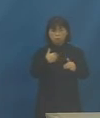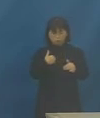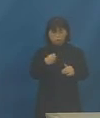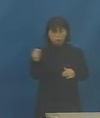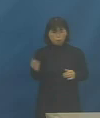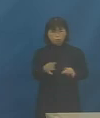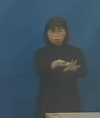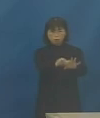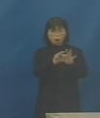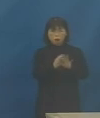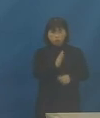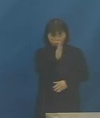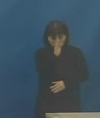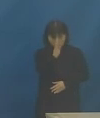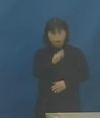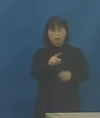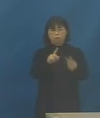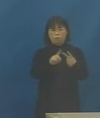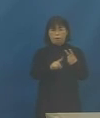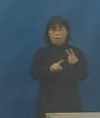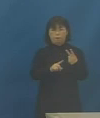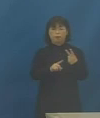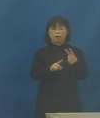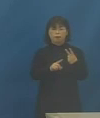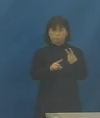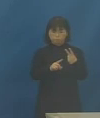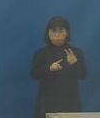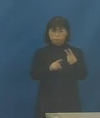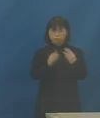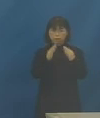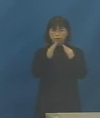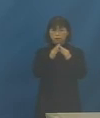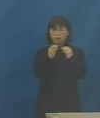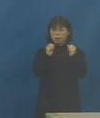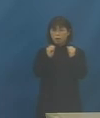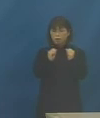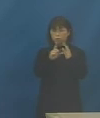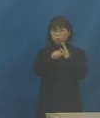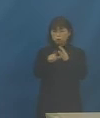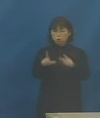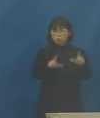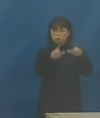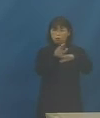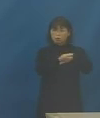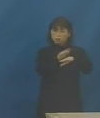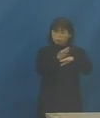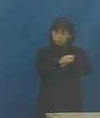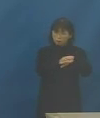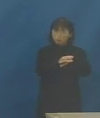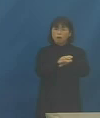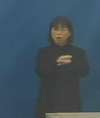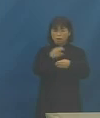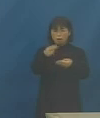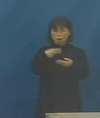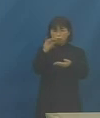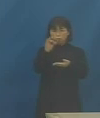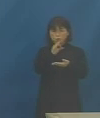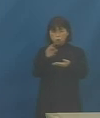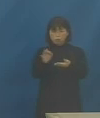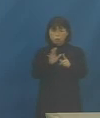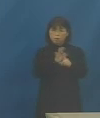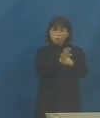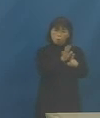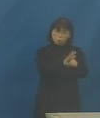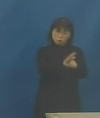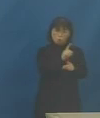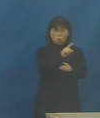に重要ですそれからあの在宅両自家で同意した言い方とかですね食料のサポートだとかこういうことを量と